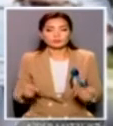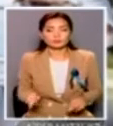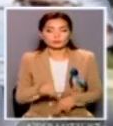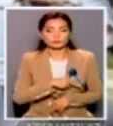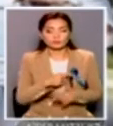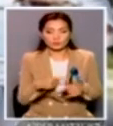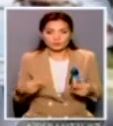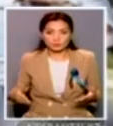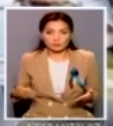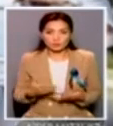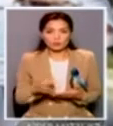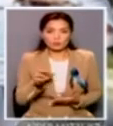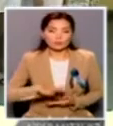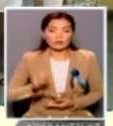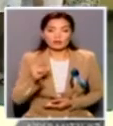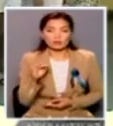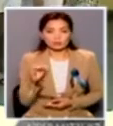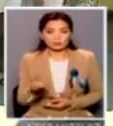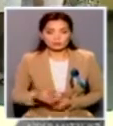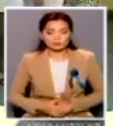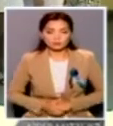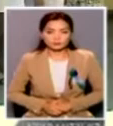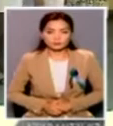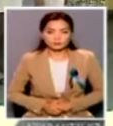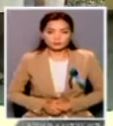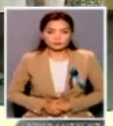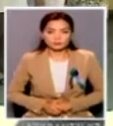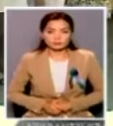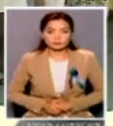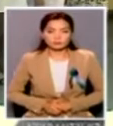Управления здравоохранения и областного акимата.